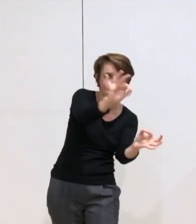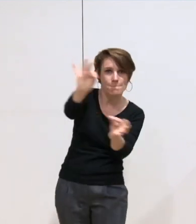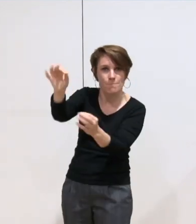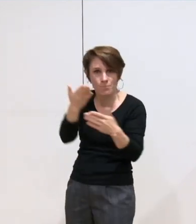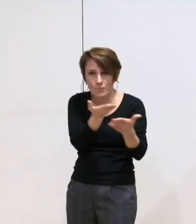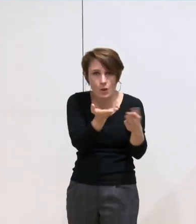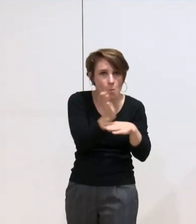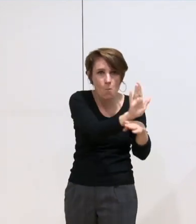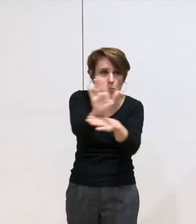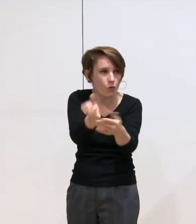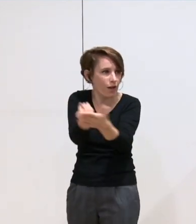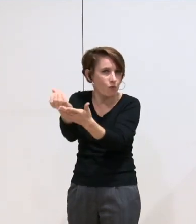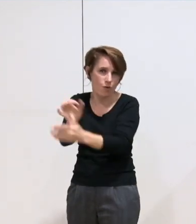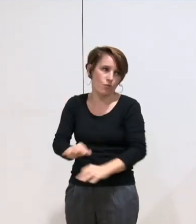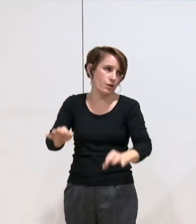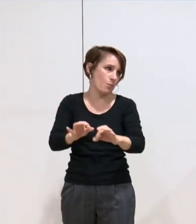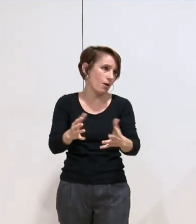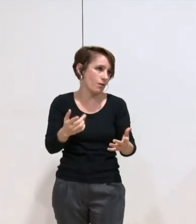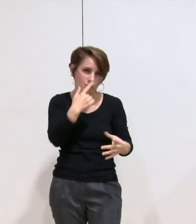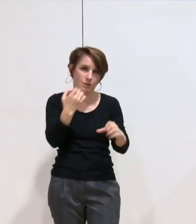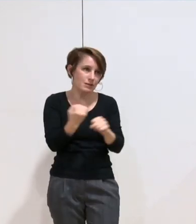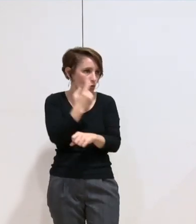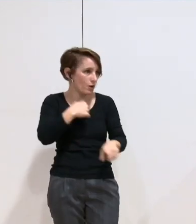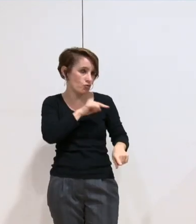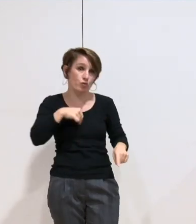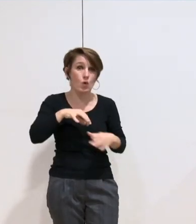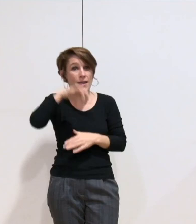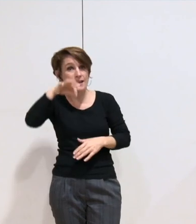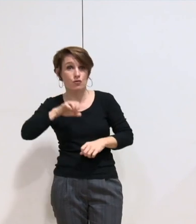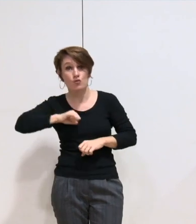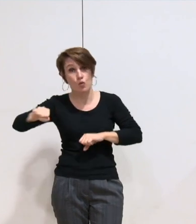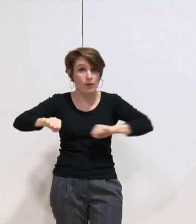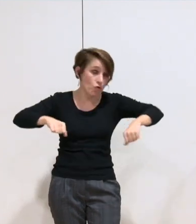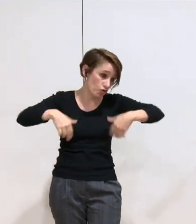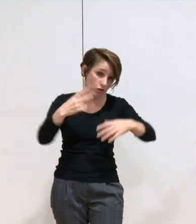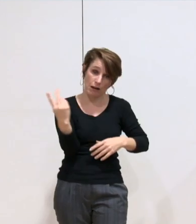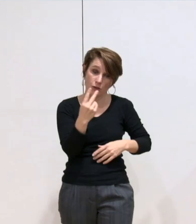pour les élus que nous sommes, quelle que soit notre sensibilité. Je vous remercie.